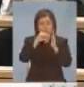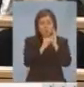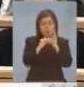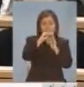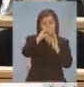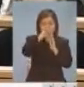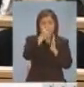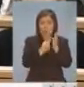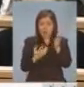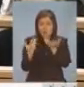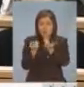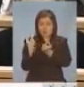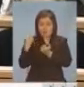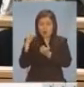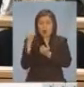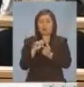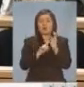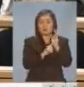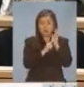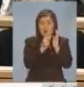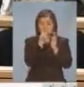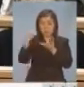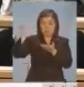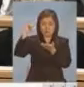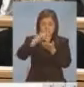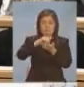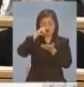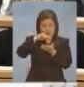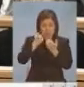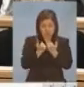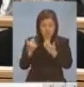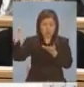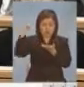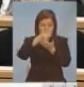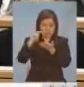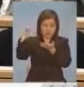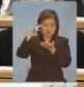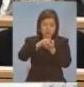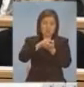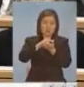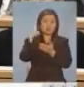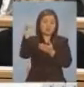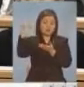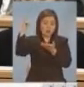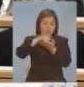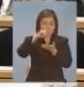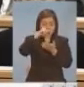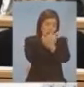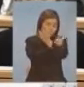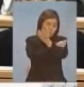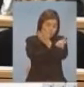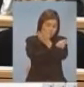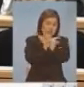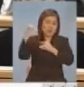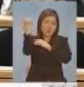ขึ้นบ้างจากจำนวนเที่ยวบินนะคะที่เก็บรายละเอียดมาได้จำนวนเที่ยวบินของนักท่องเที่ยวเนี่ยค่ะภูเก็ตเนี่ยต่างประ